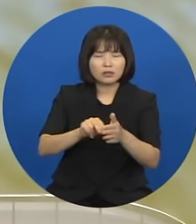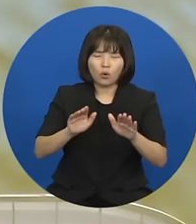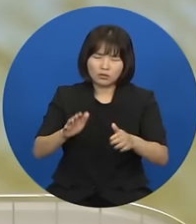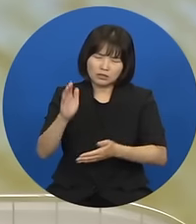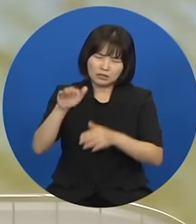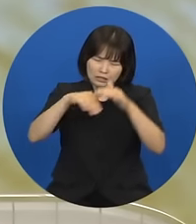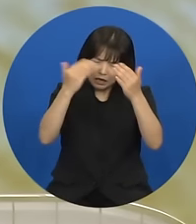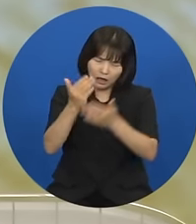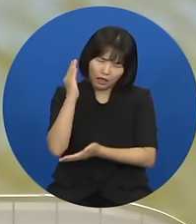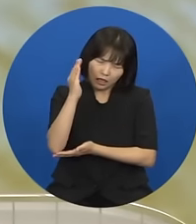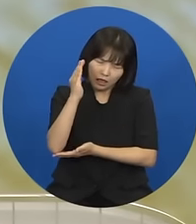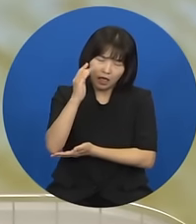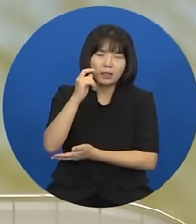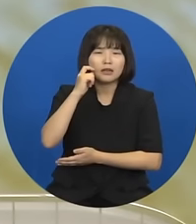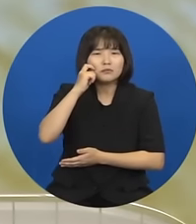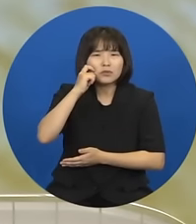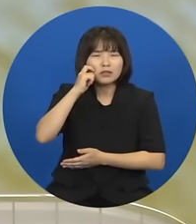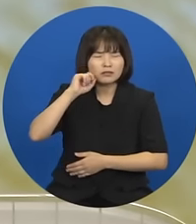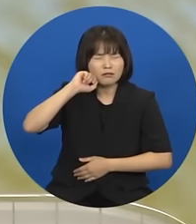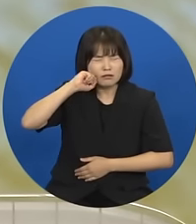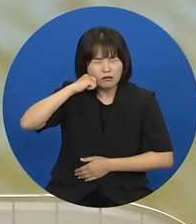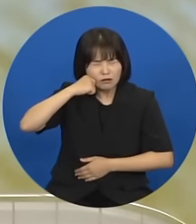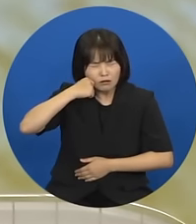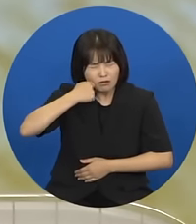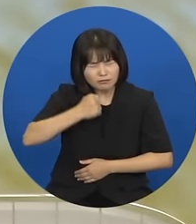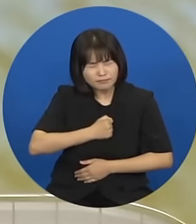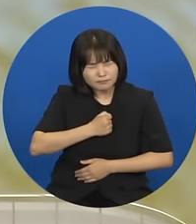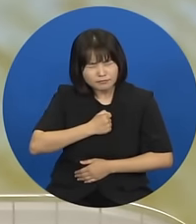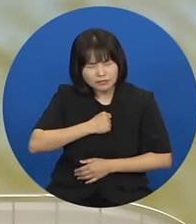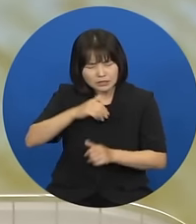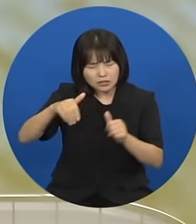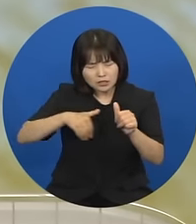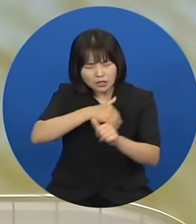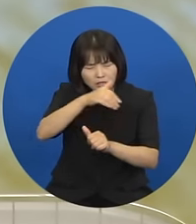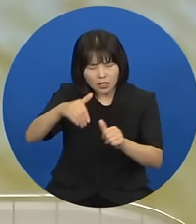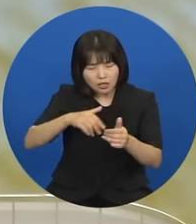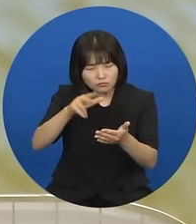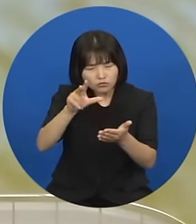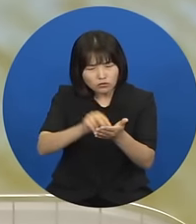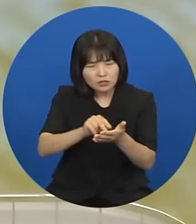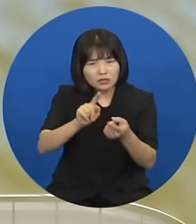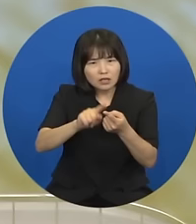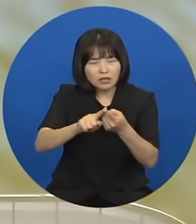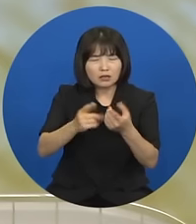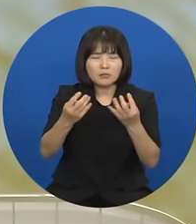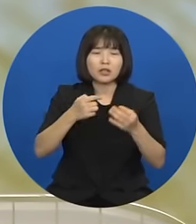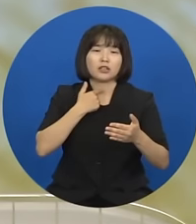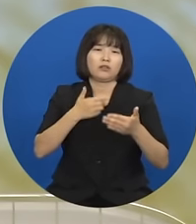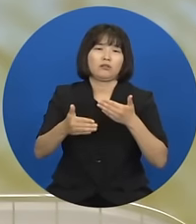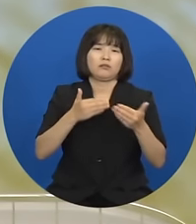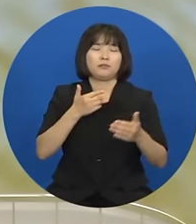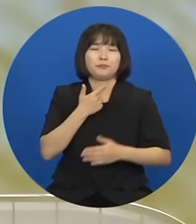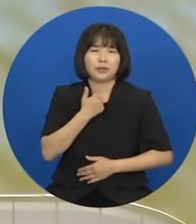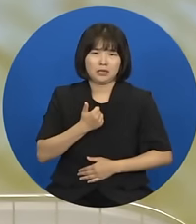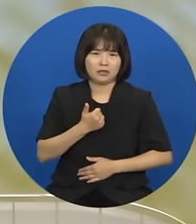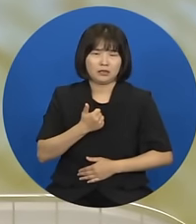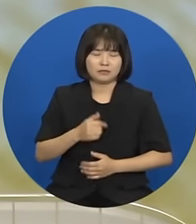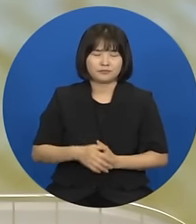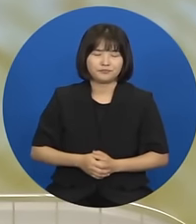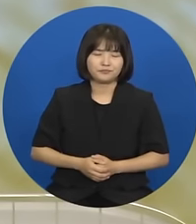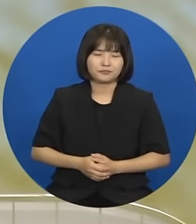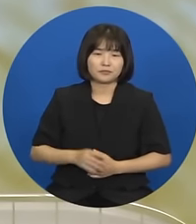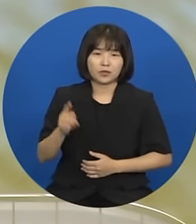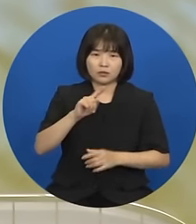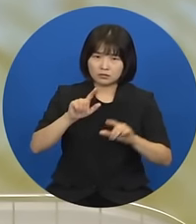너무나 어렵고 비통한 상황의 문제들을 저는 너무나 많이 경험합니다. 한 번은